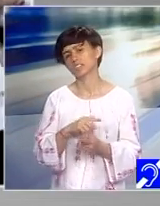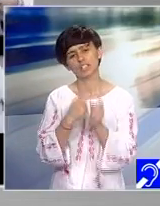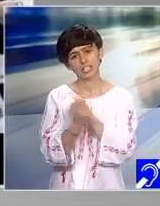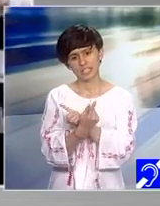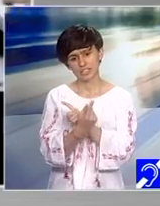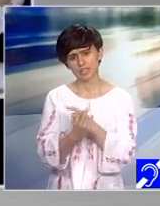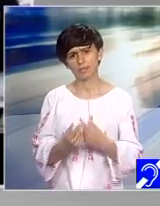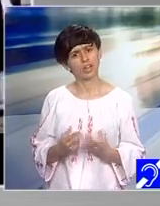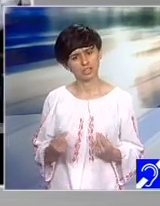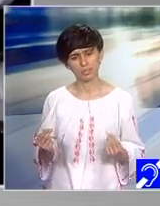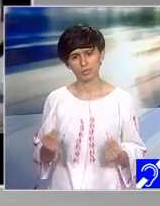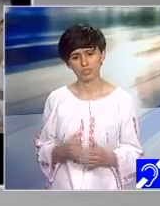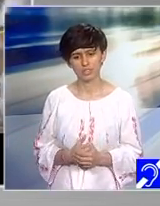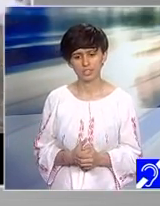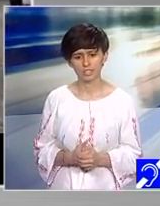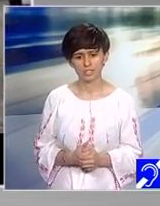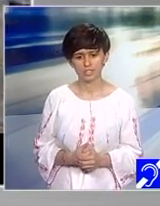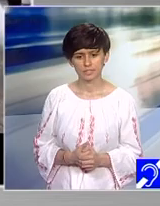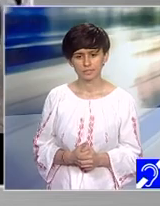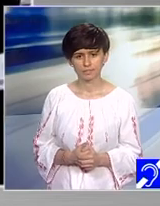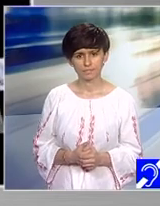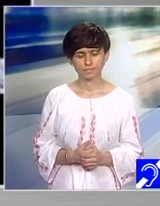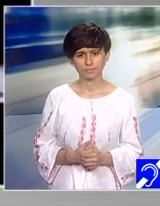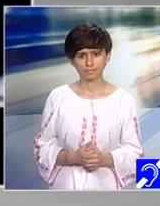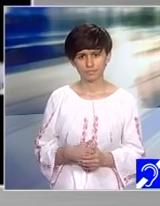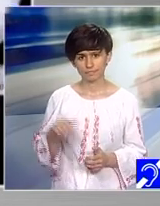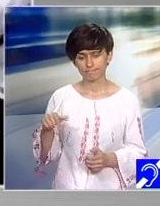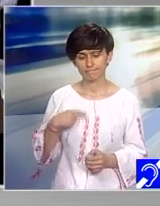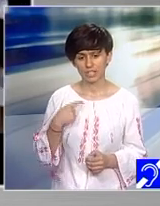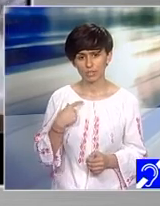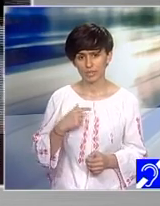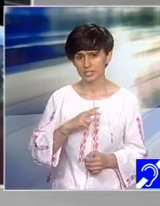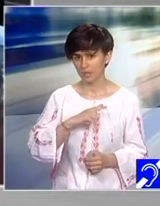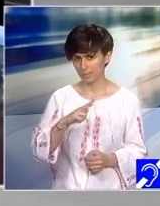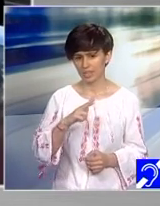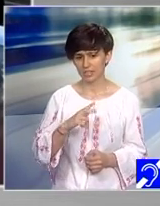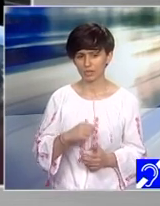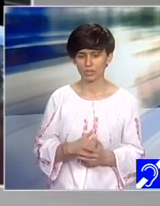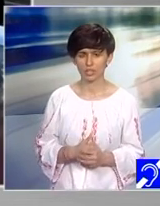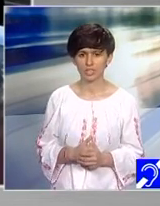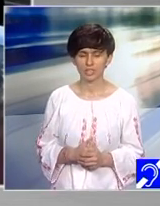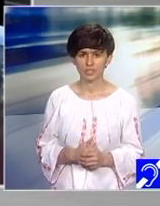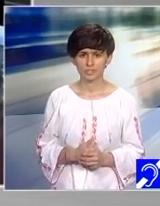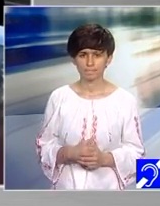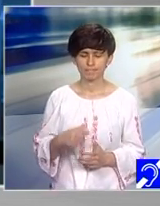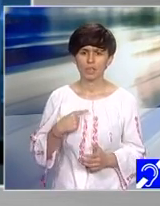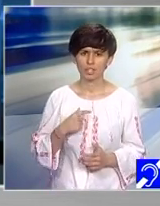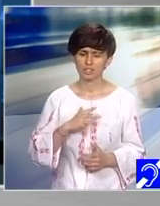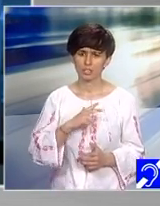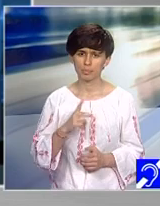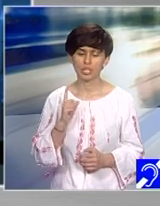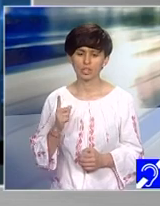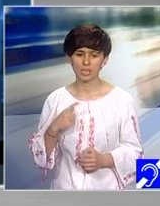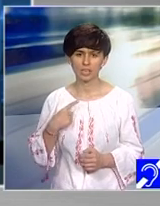Era foarte mai mult pervertită. Și acum este în pericol. Acum este în pericol, dar există totuși mișcări